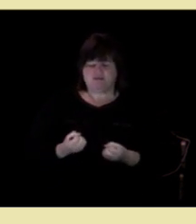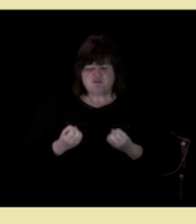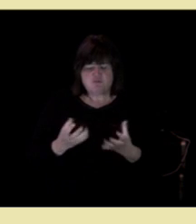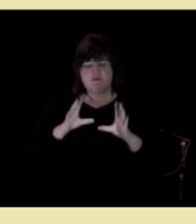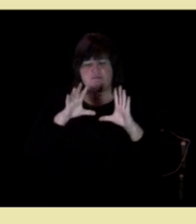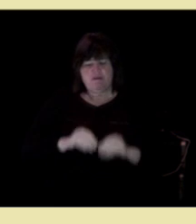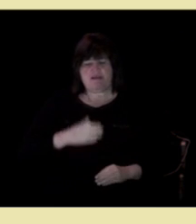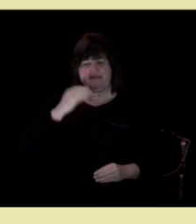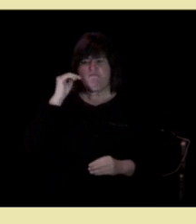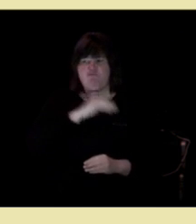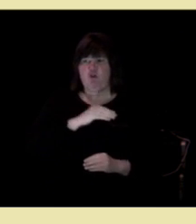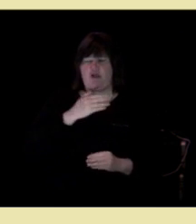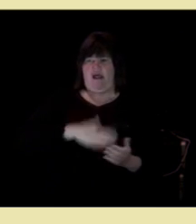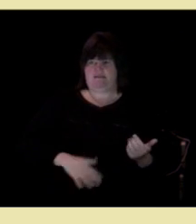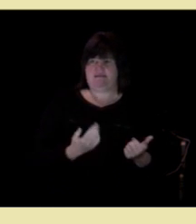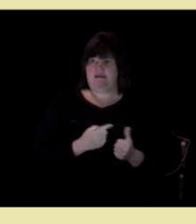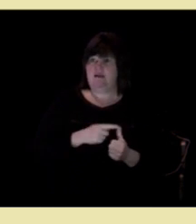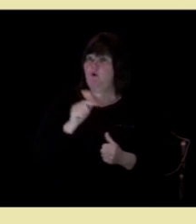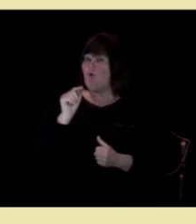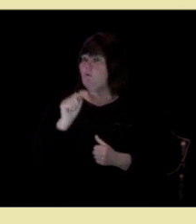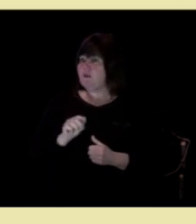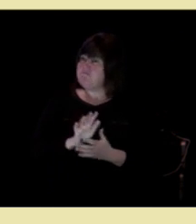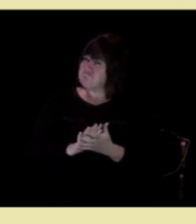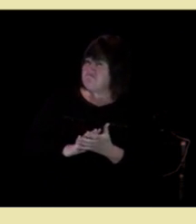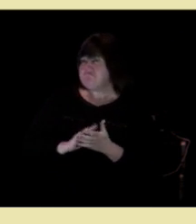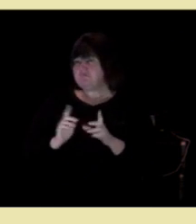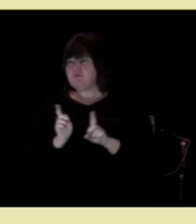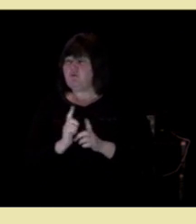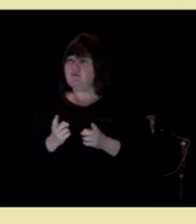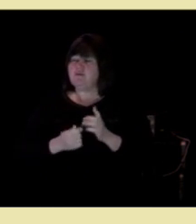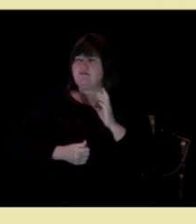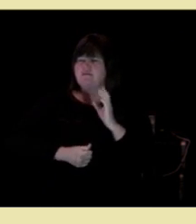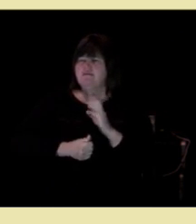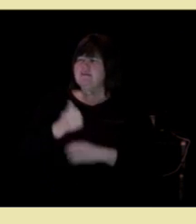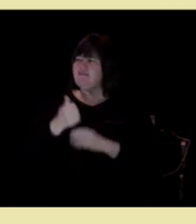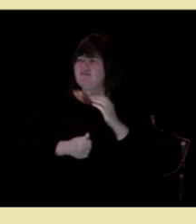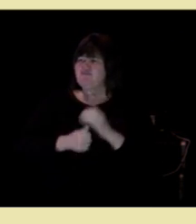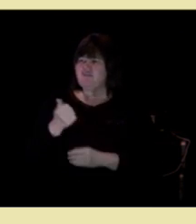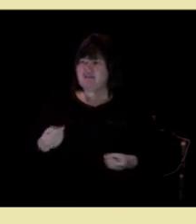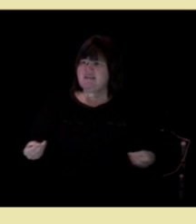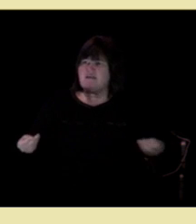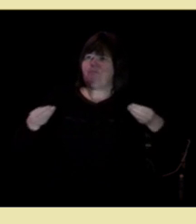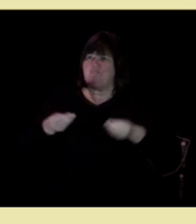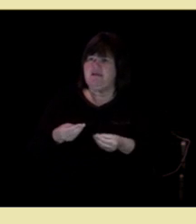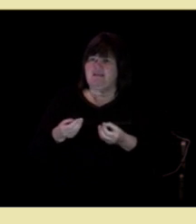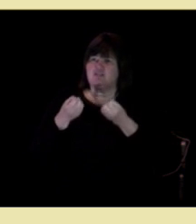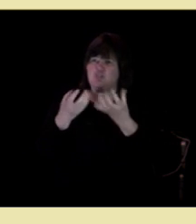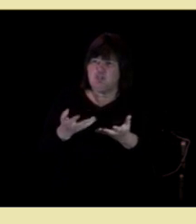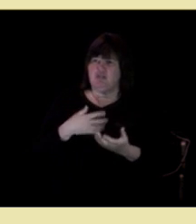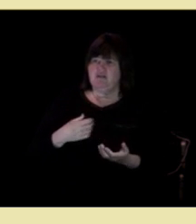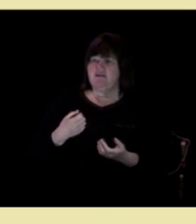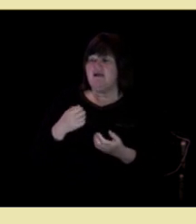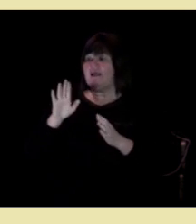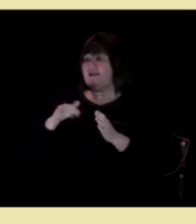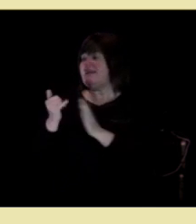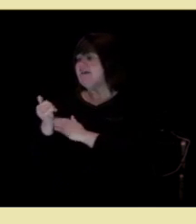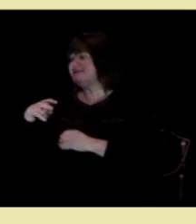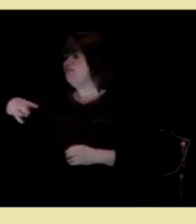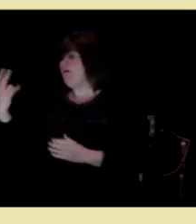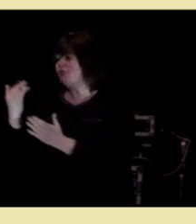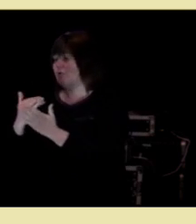og det antageligvis sånn at den viktige bidragsyteren til det ligger i den andre oppgaven man opptatt av. Det den